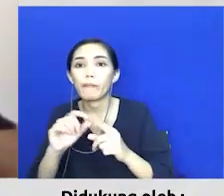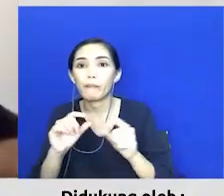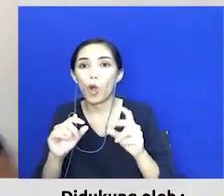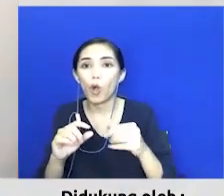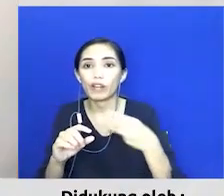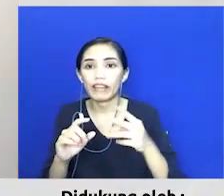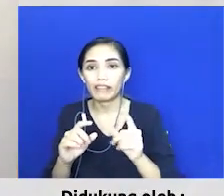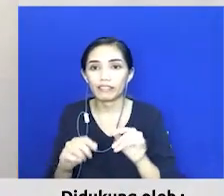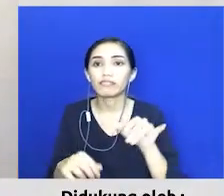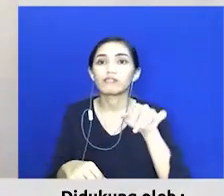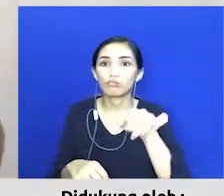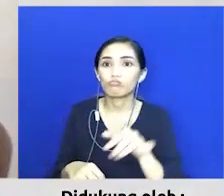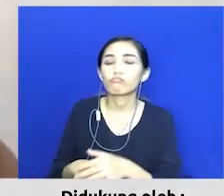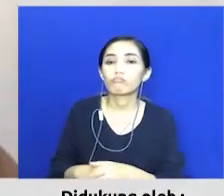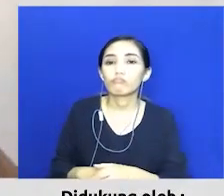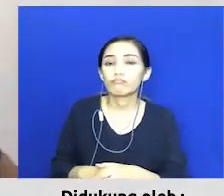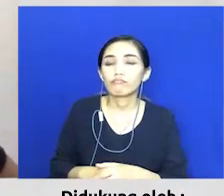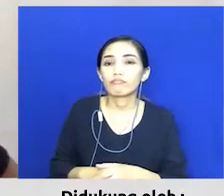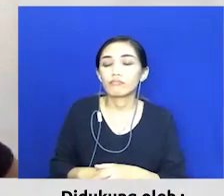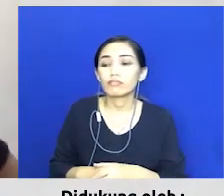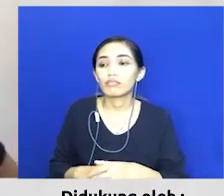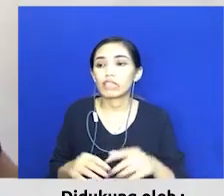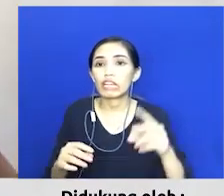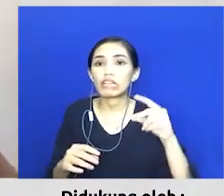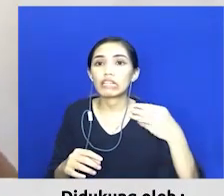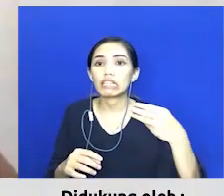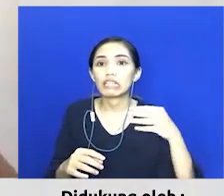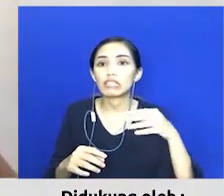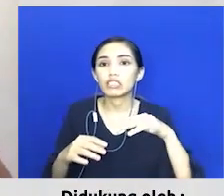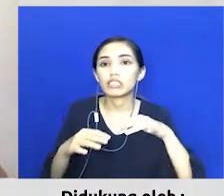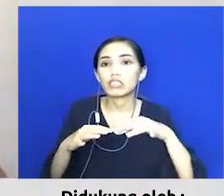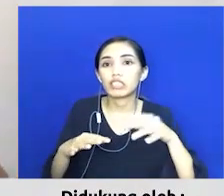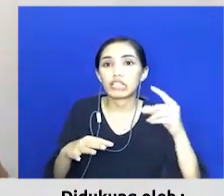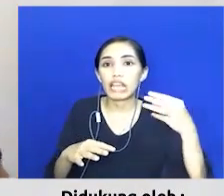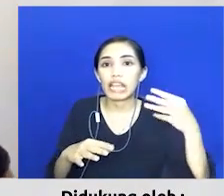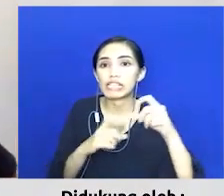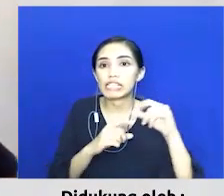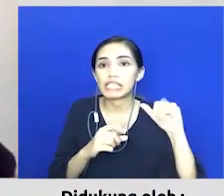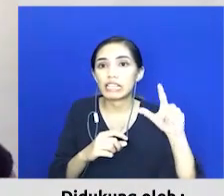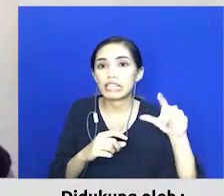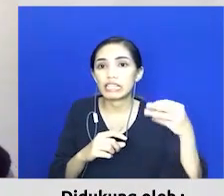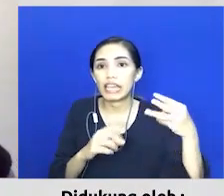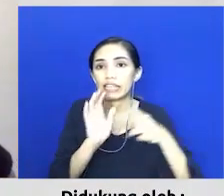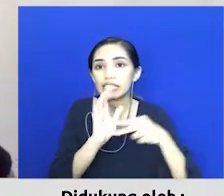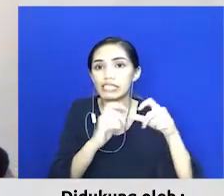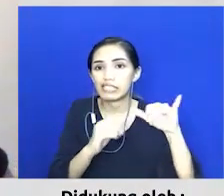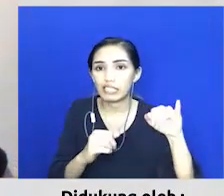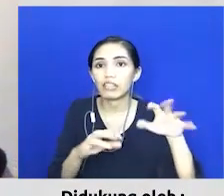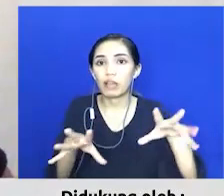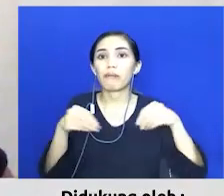selalu agile lah gitu ya, resiliensinya tinggi lah gitu Indonesia itu. Nah itu malah gue menariknya